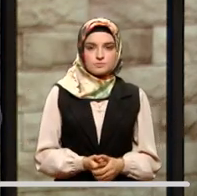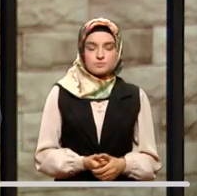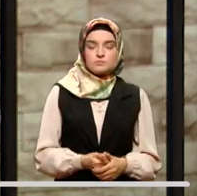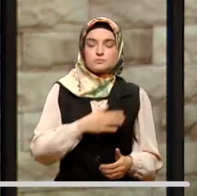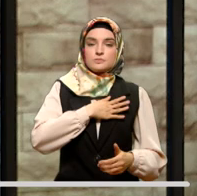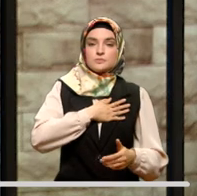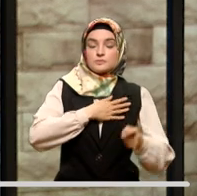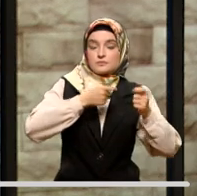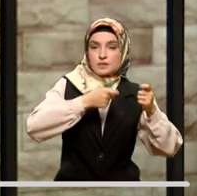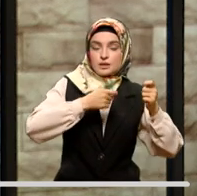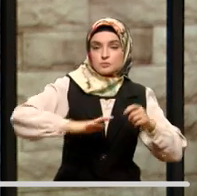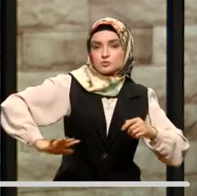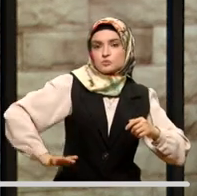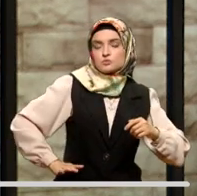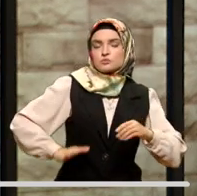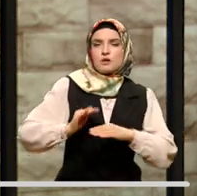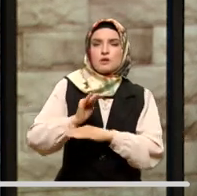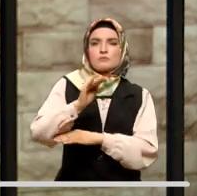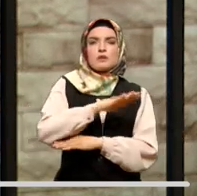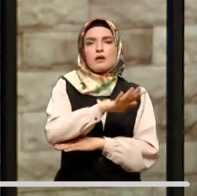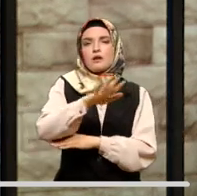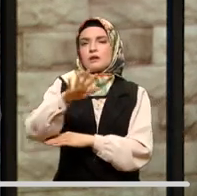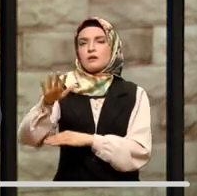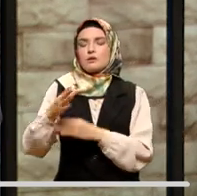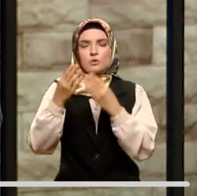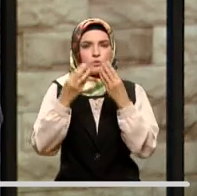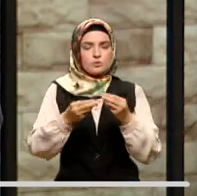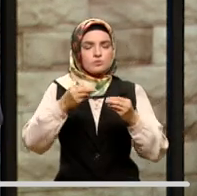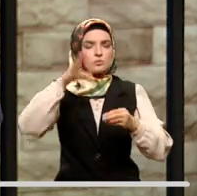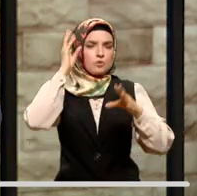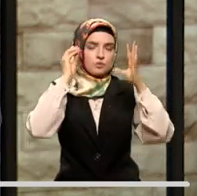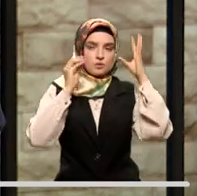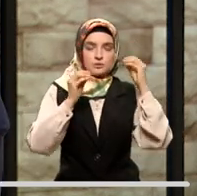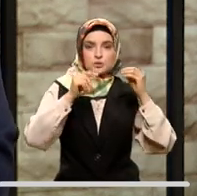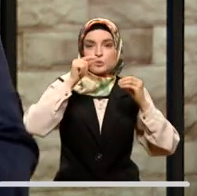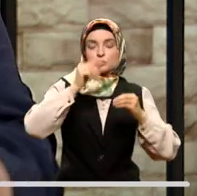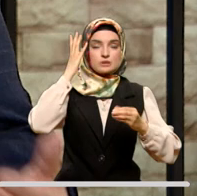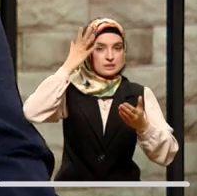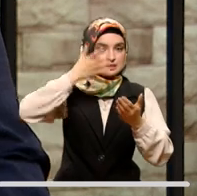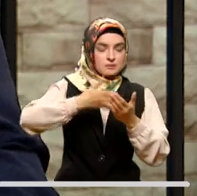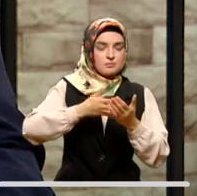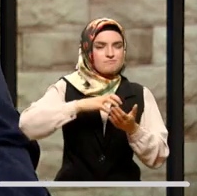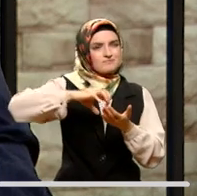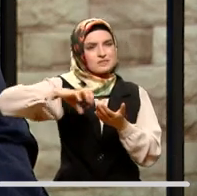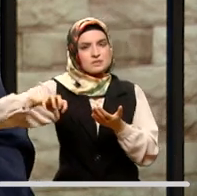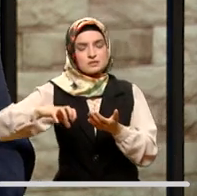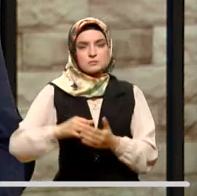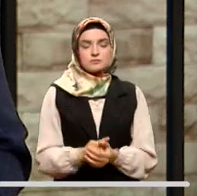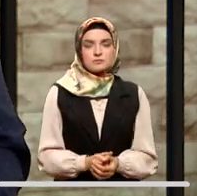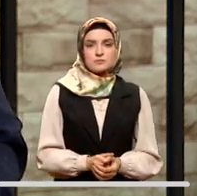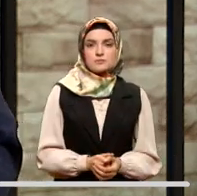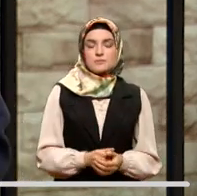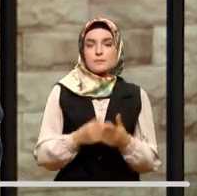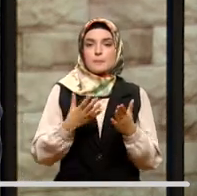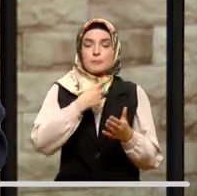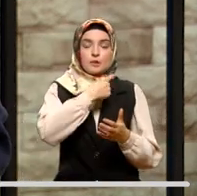dini eğitim çocuğun hayatının her tarafına yansıyacak öğrenmelerdir. Bu ibadet bir kısmıdır. Ama